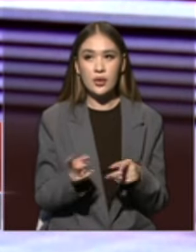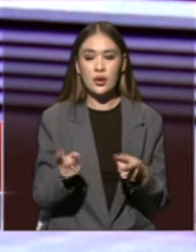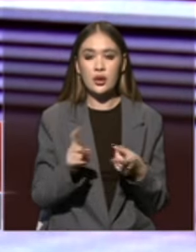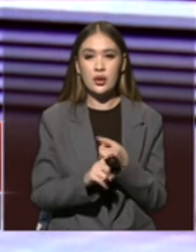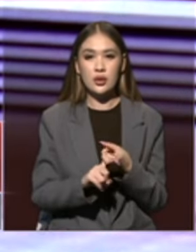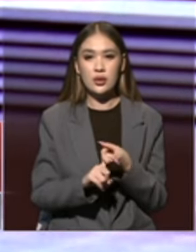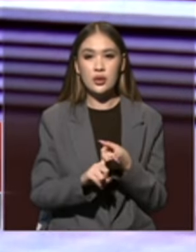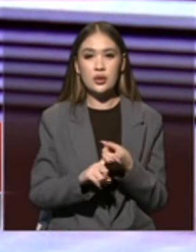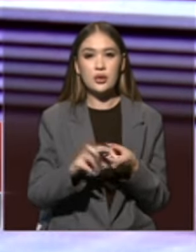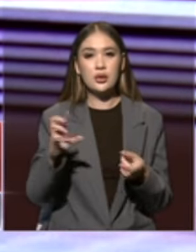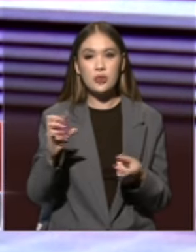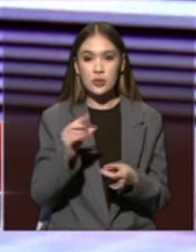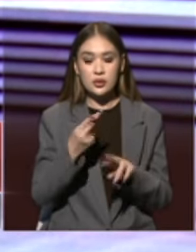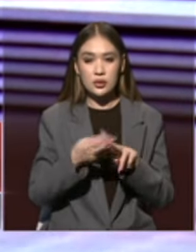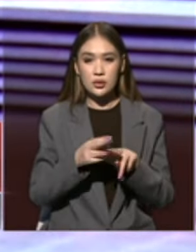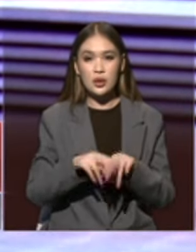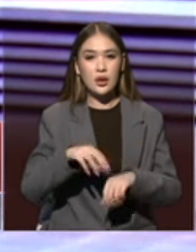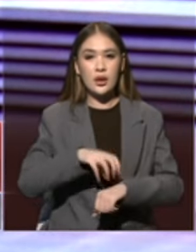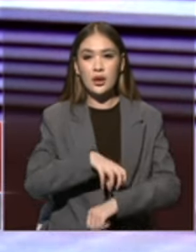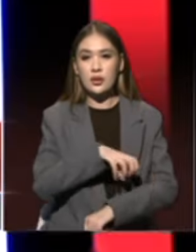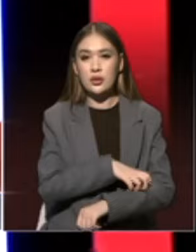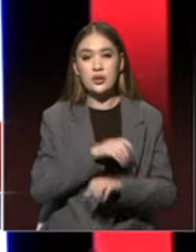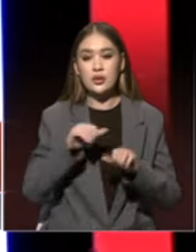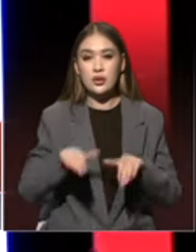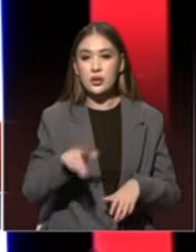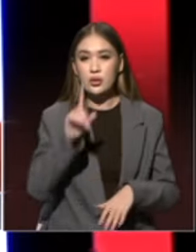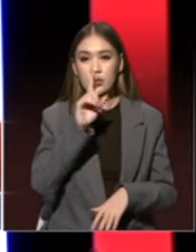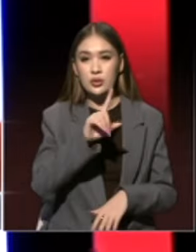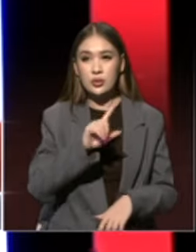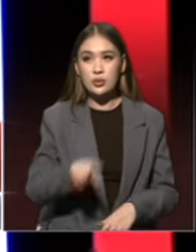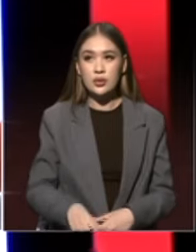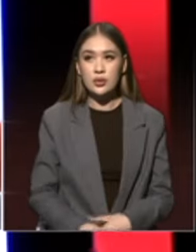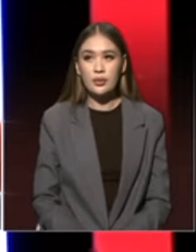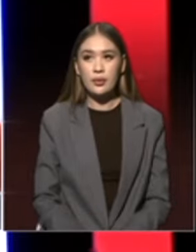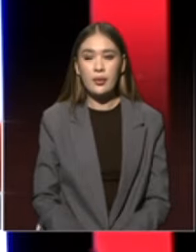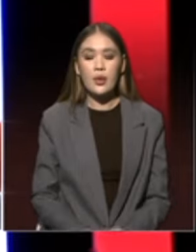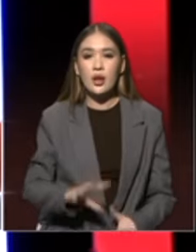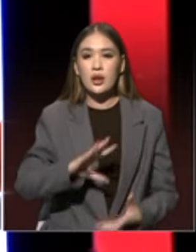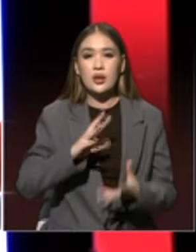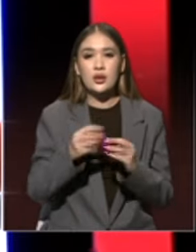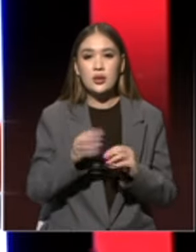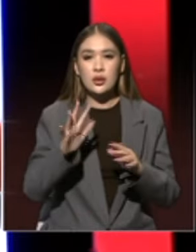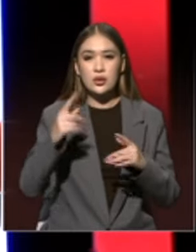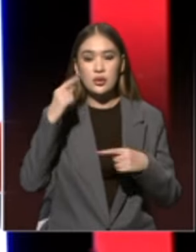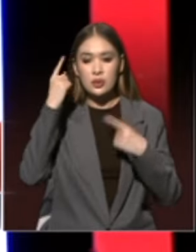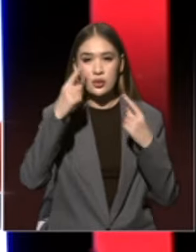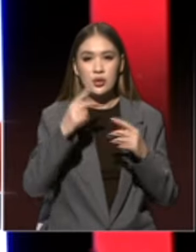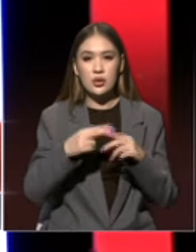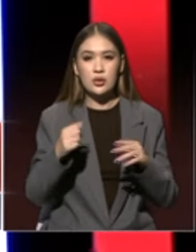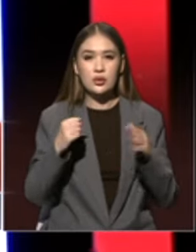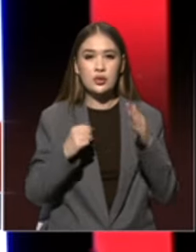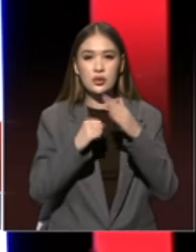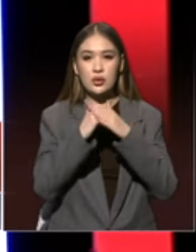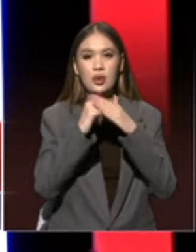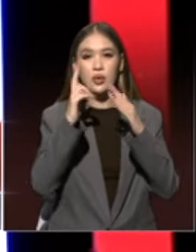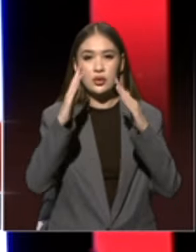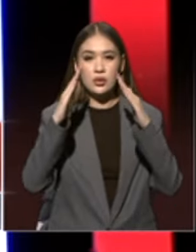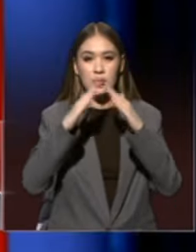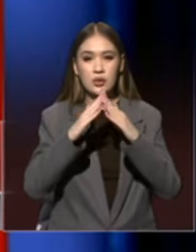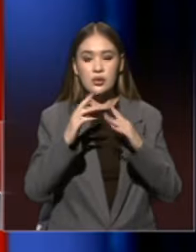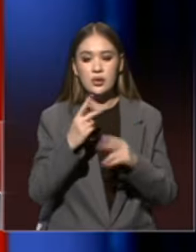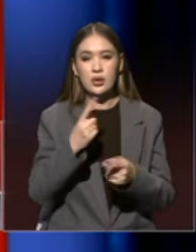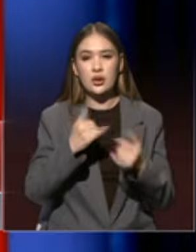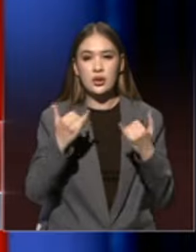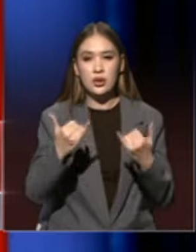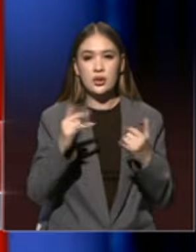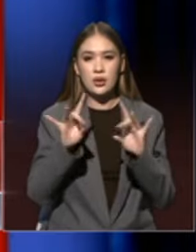комиссия шешім қабылдай алмайды. Негізі енді логикаға салсақ, жалпы шатырына дейін су басқан үйді қайтадан салу керек, басқа ештеңке емес. Үзілістен кейін